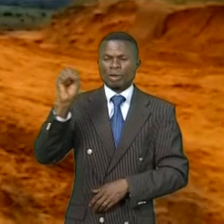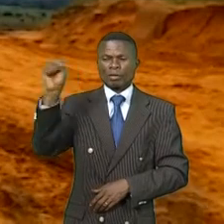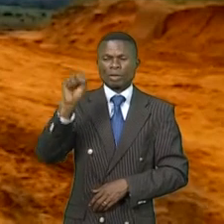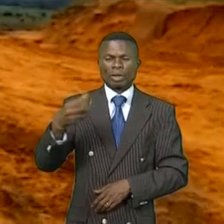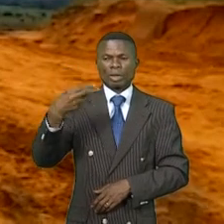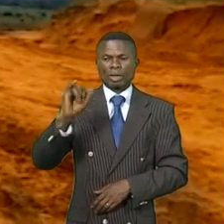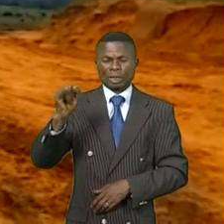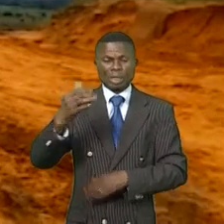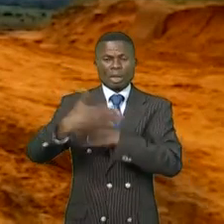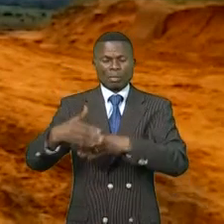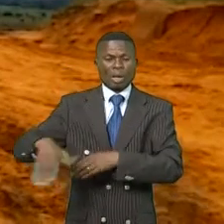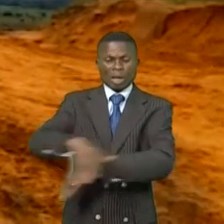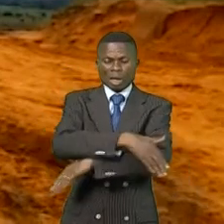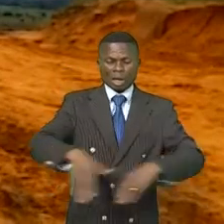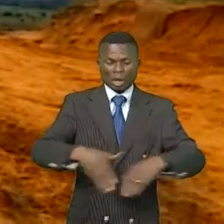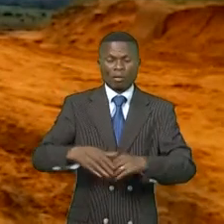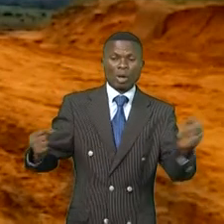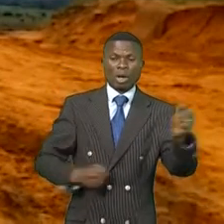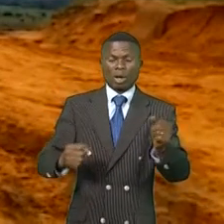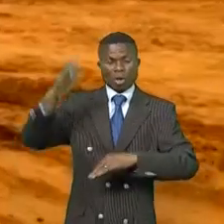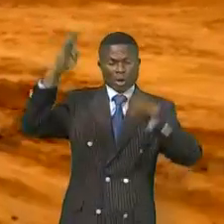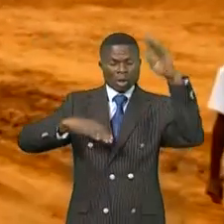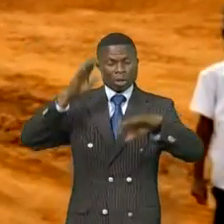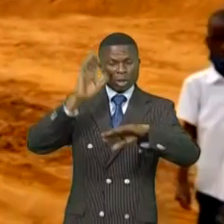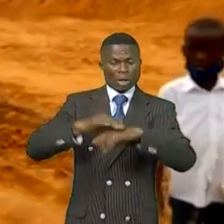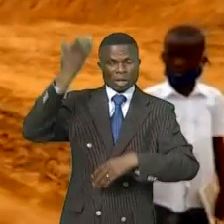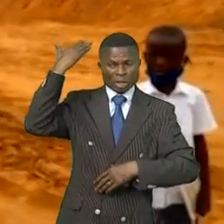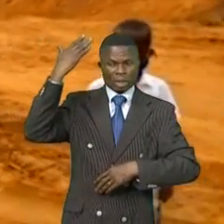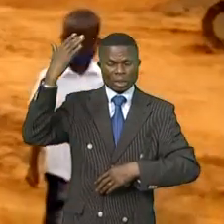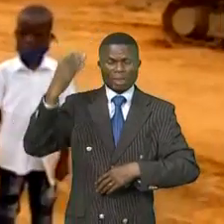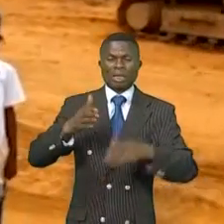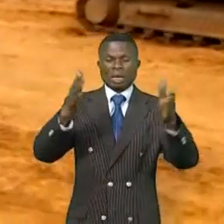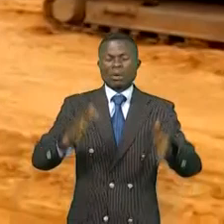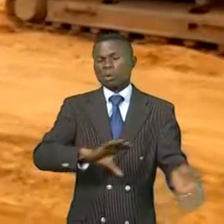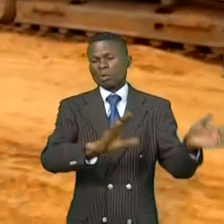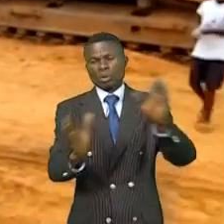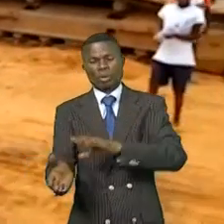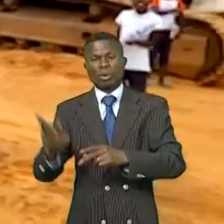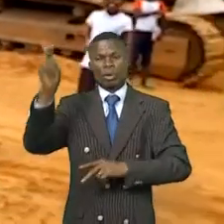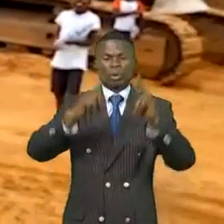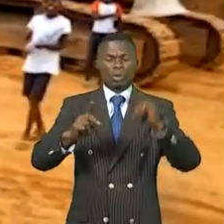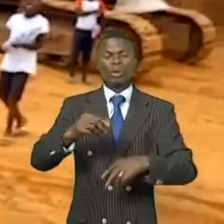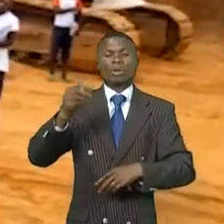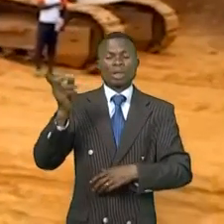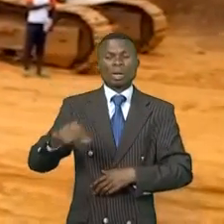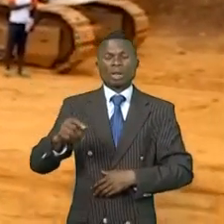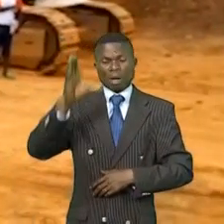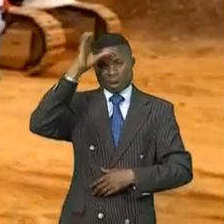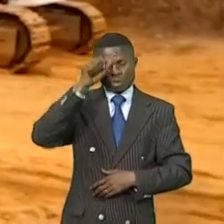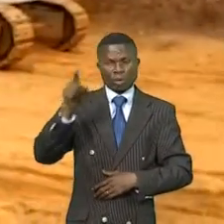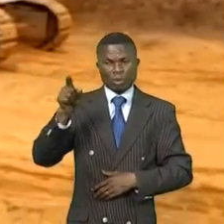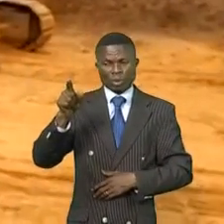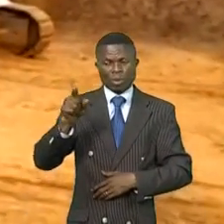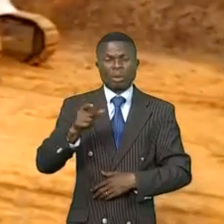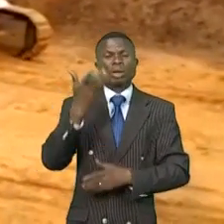frontière angolaise, suite aux pluies torrentielles qui ont provoqué des glissements de terrain, la population de Gungu dans le Kwilu peut